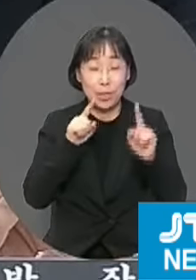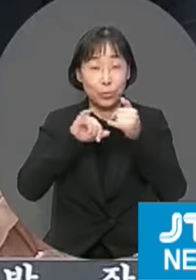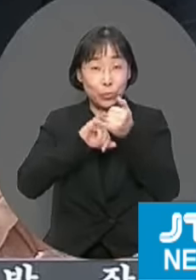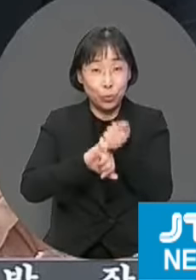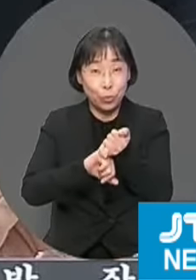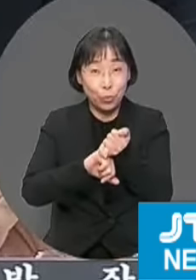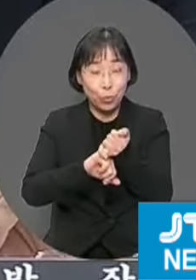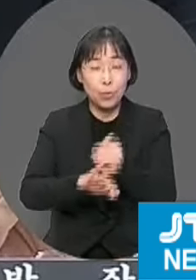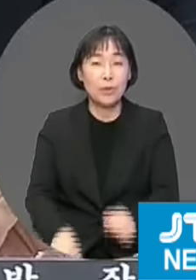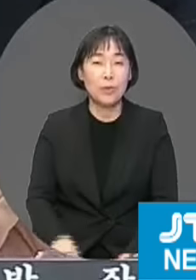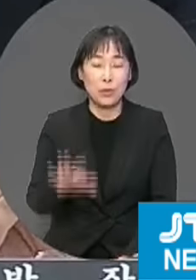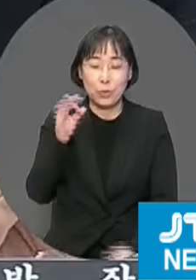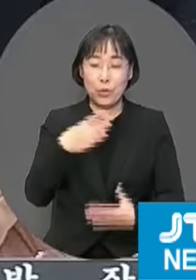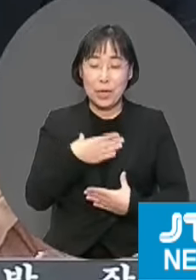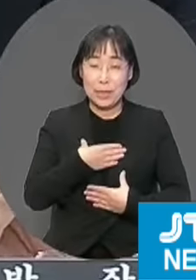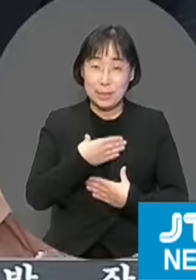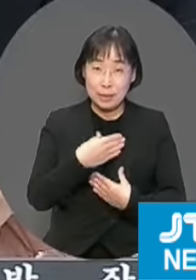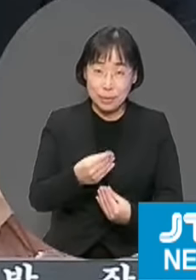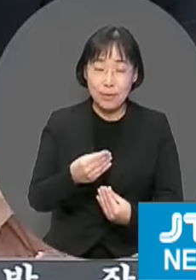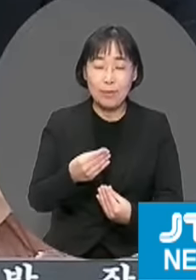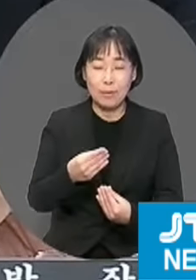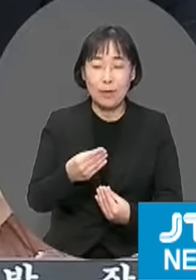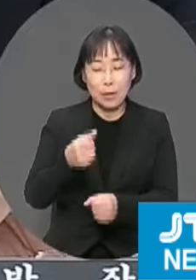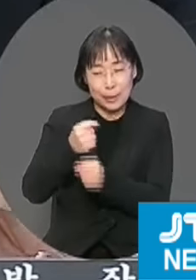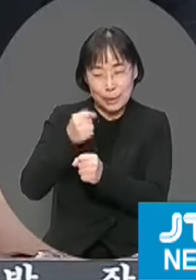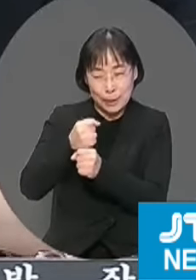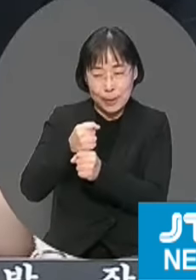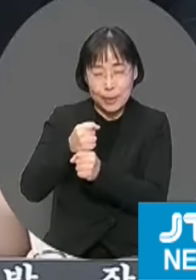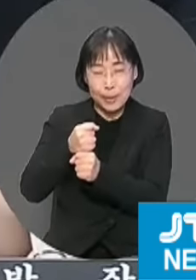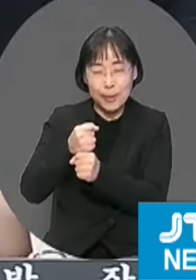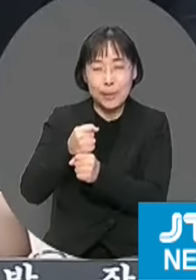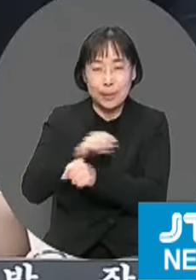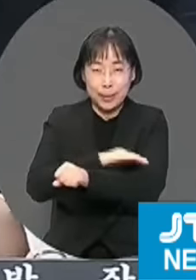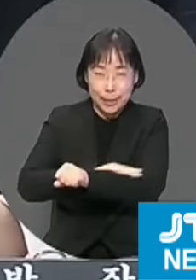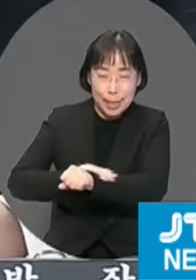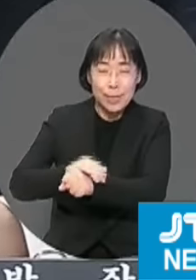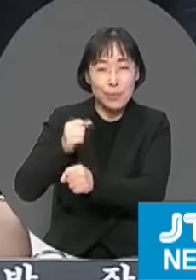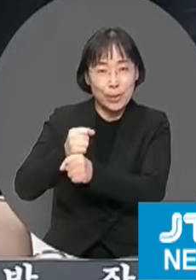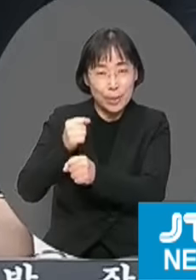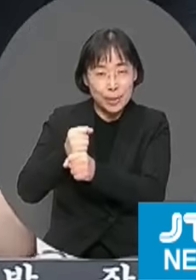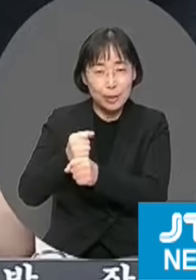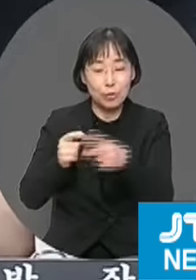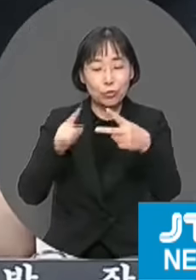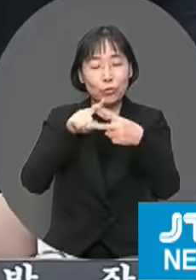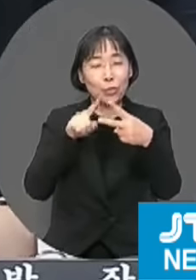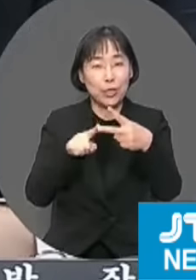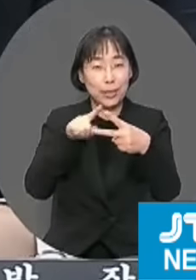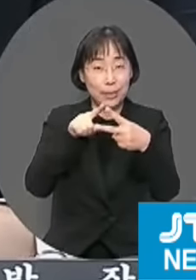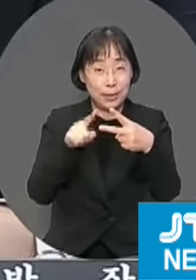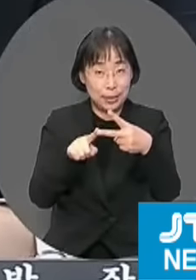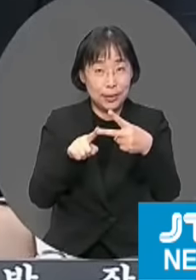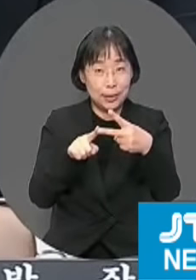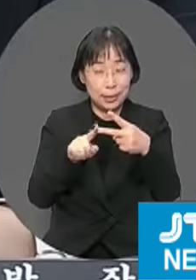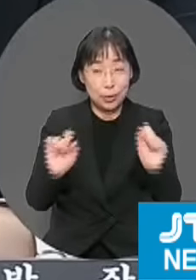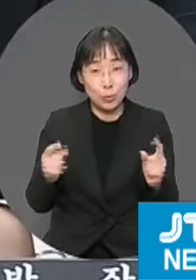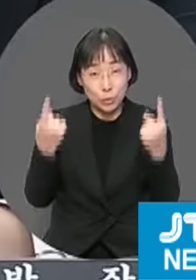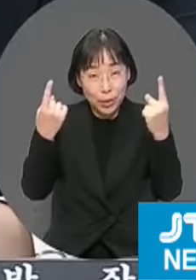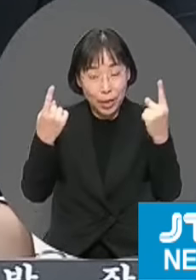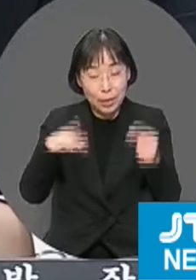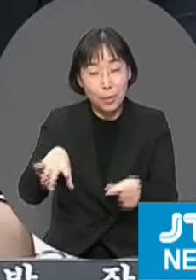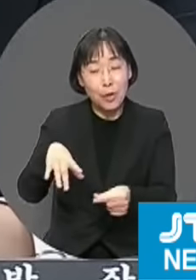재정적 안정성과 글로벌 재정 역량 강화가 이게 병행 가능한 겁니까? 아니면 선후 관계가 있는 겁니까? 이게 왜냐하면 둘이 동시에 하겠다는 거는